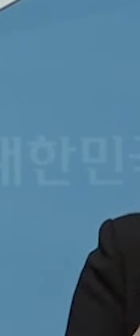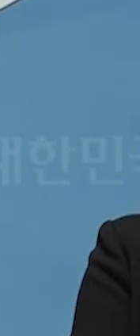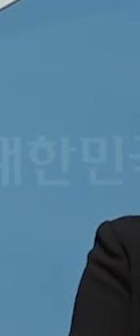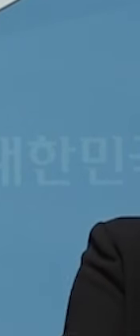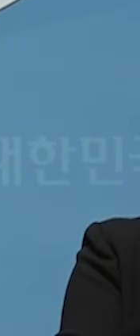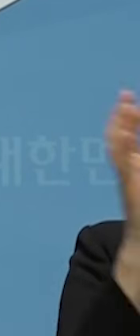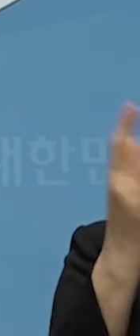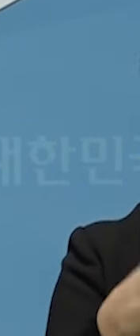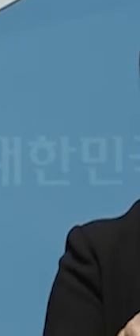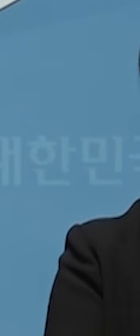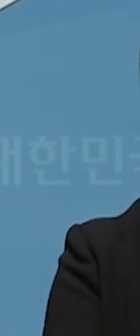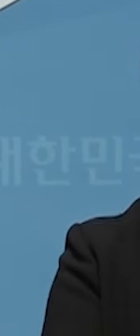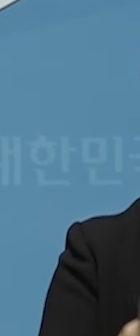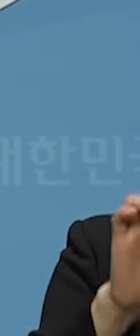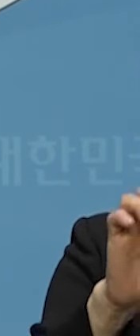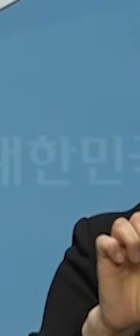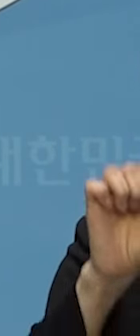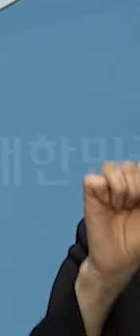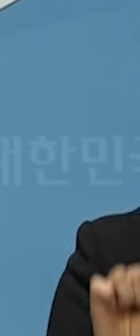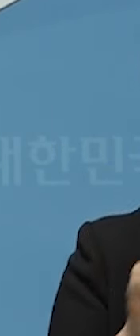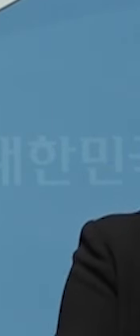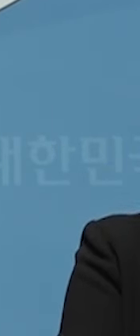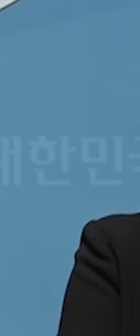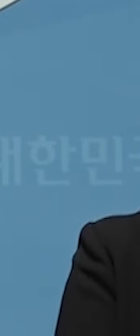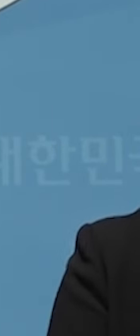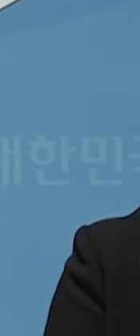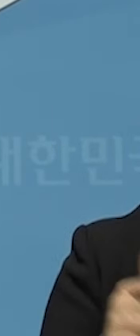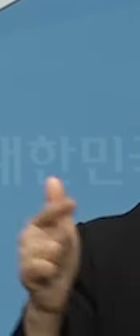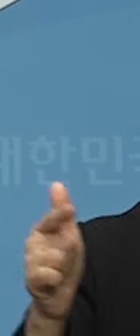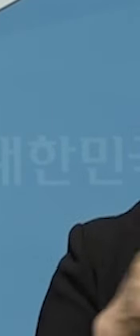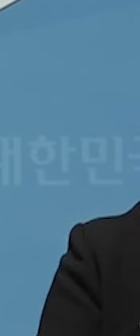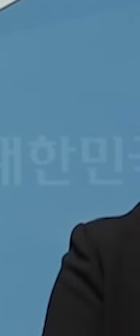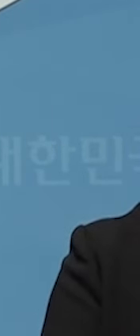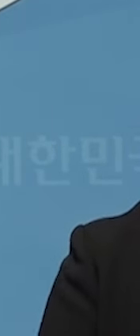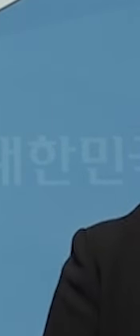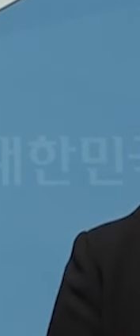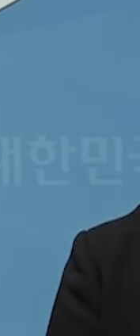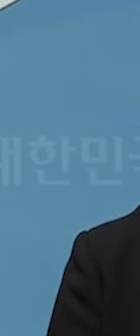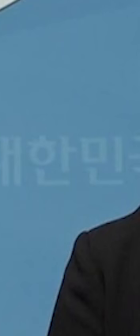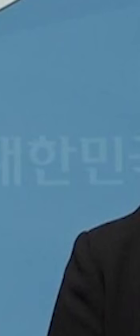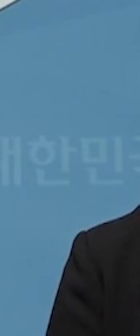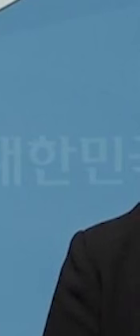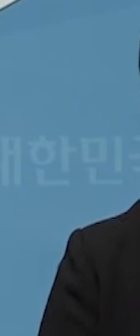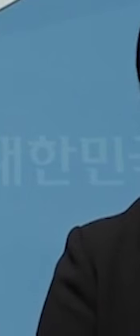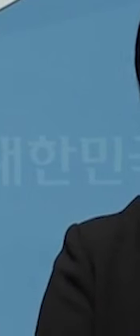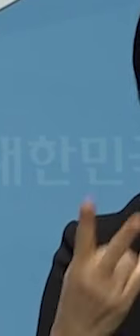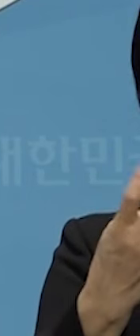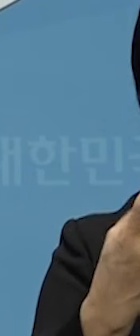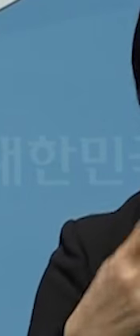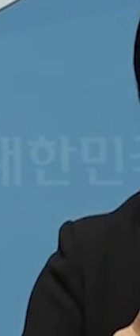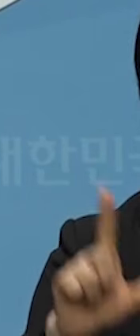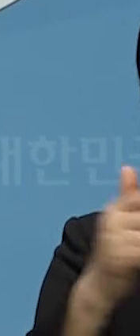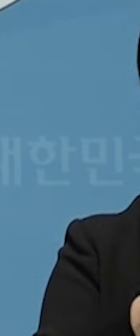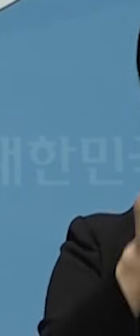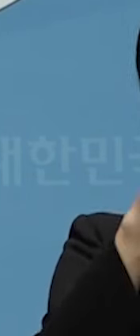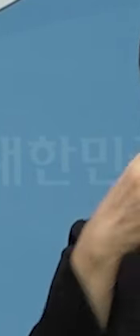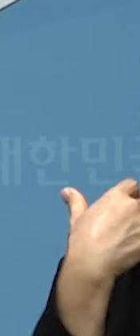완화와 e스포츠 등의 종목 추가를 추진하겠습니다. 지난 2001년